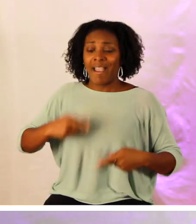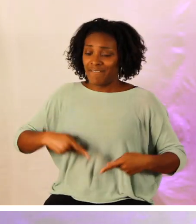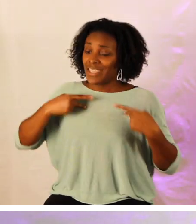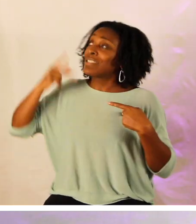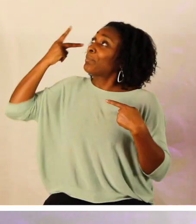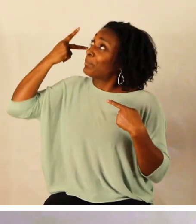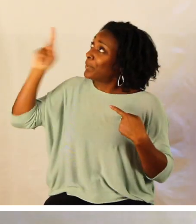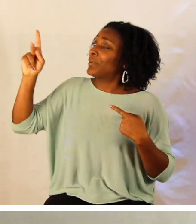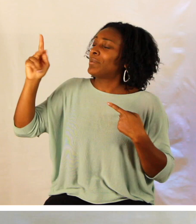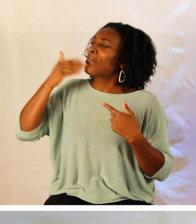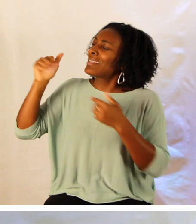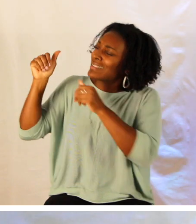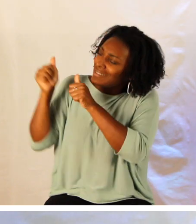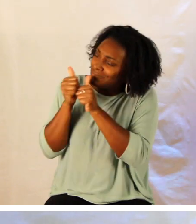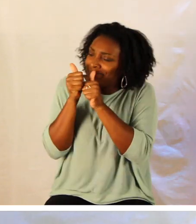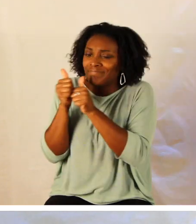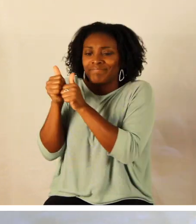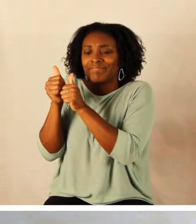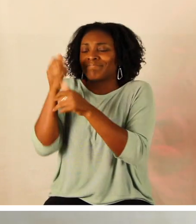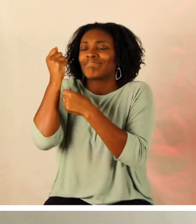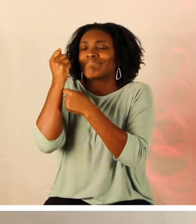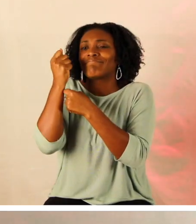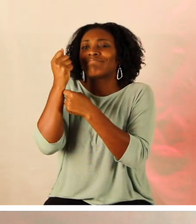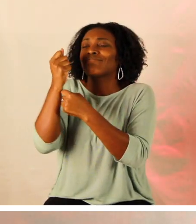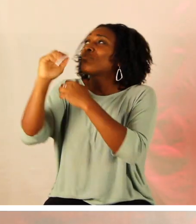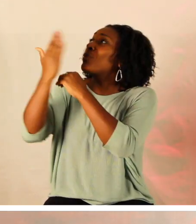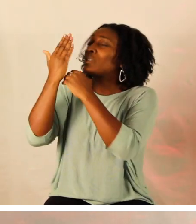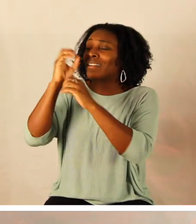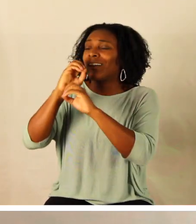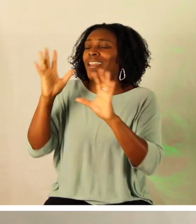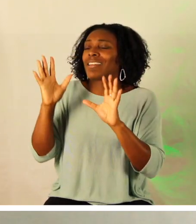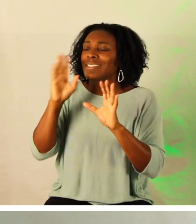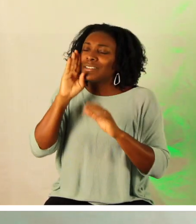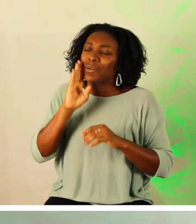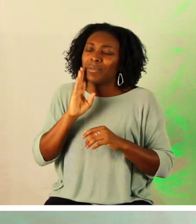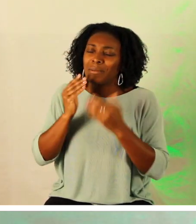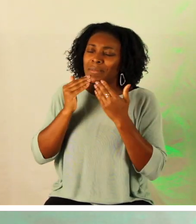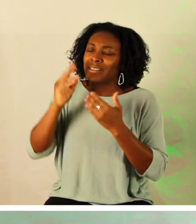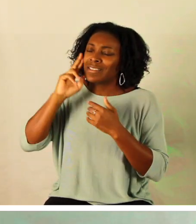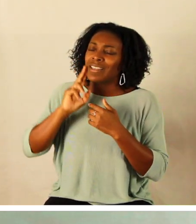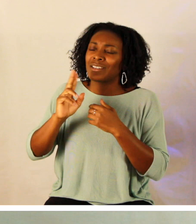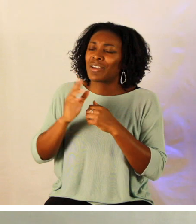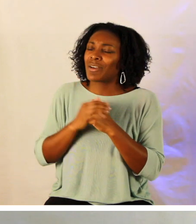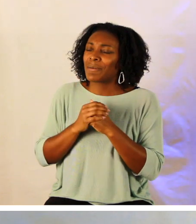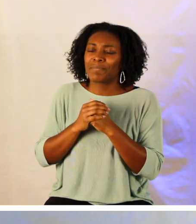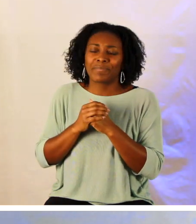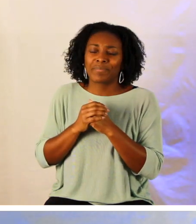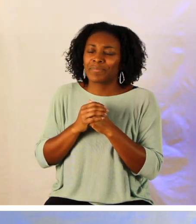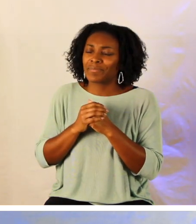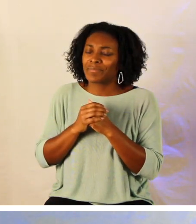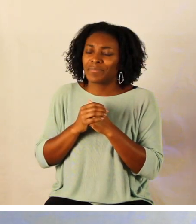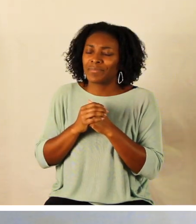de me tenir par la main. Merci de m'éclairer dans cette marche avec toi. Merci, Seigneur, parce que je sais que dans cette